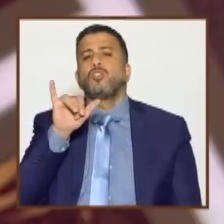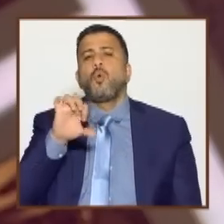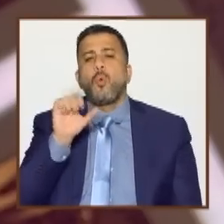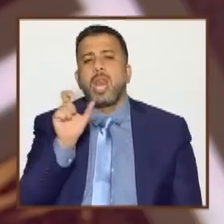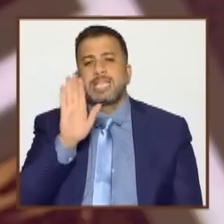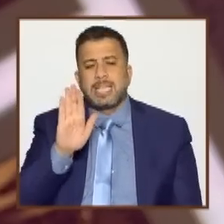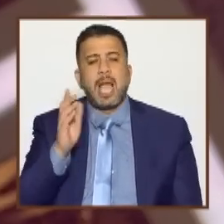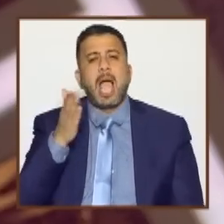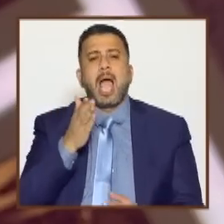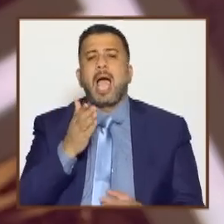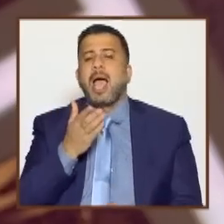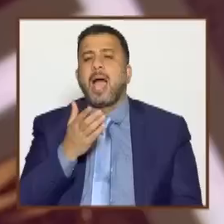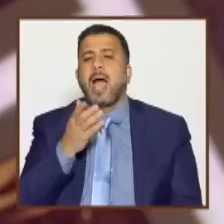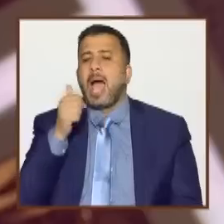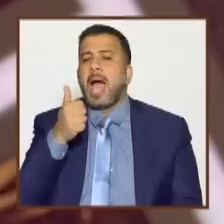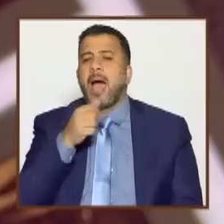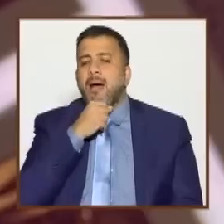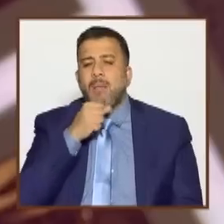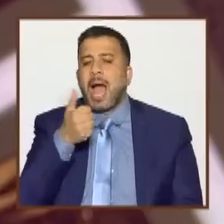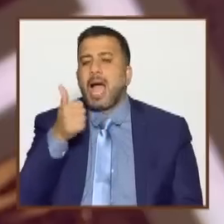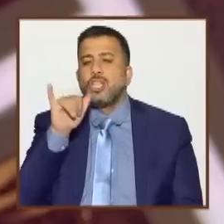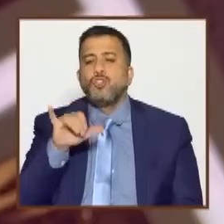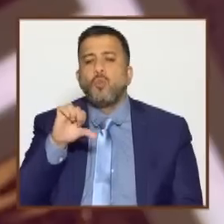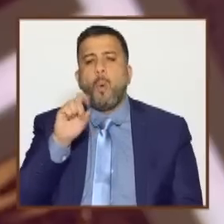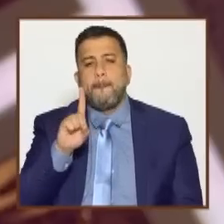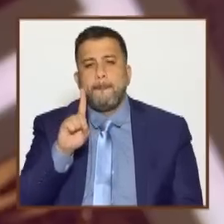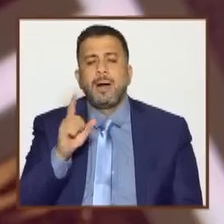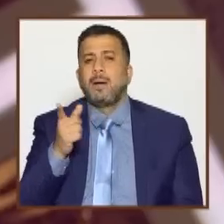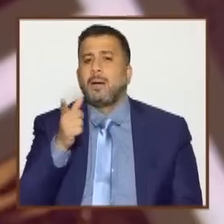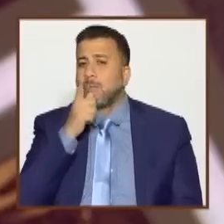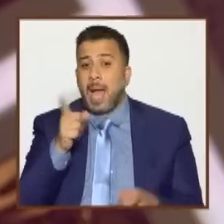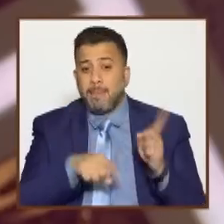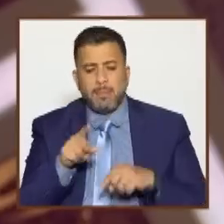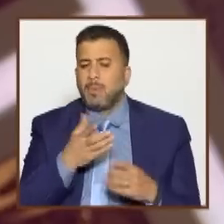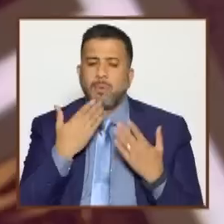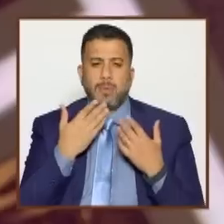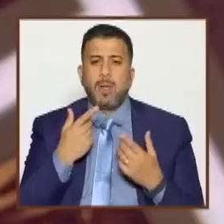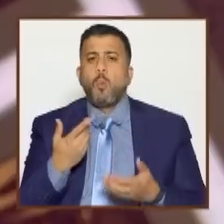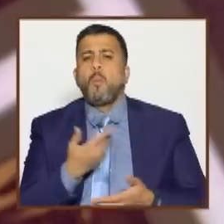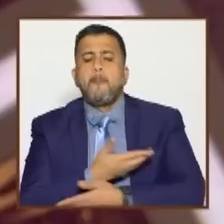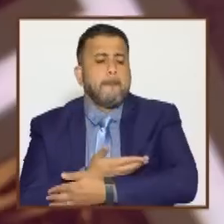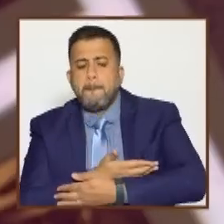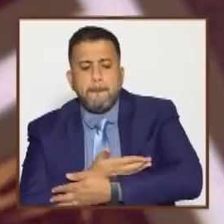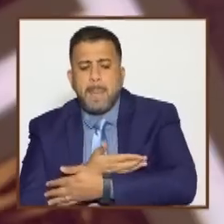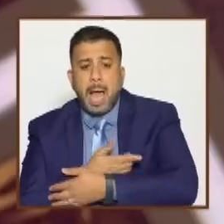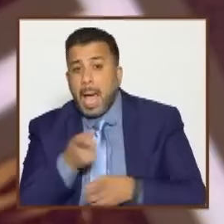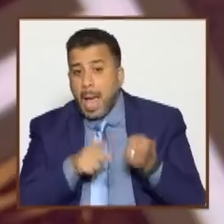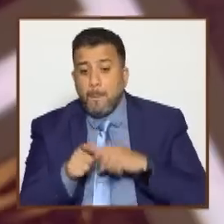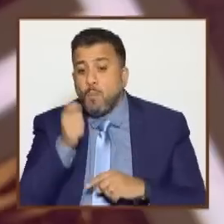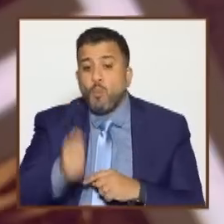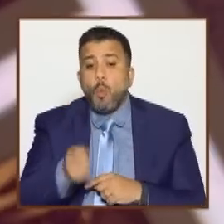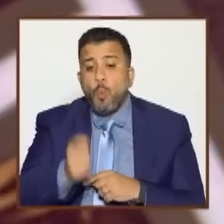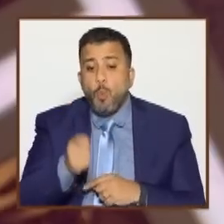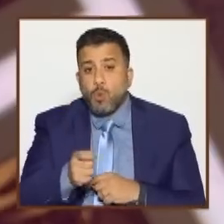وأيوب وهكذا بقية الأنبياء. أما مريم عليه السلام فليس لها علاقة بموسى عليه الصلاة والسلام من